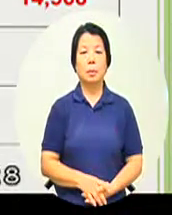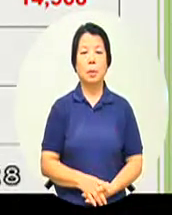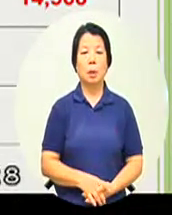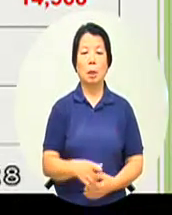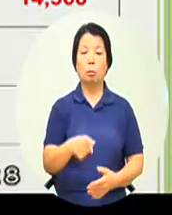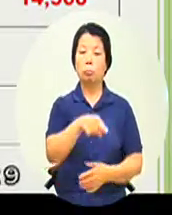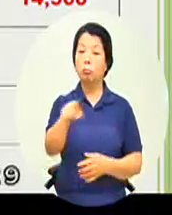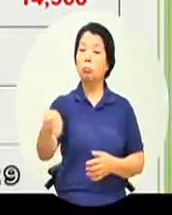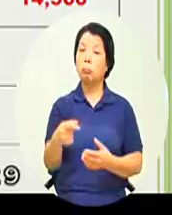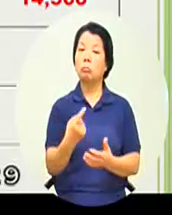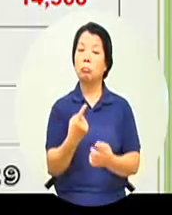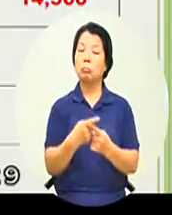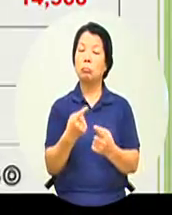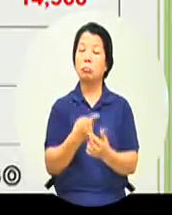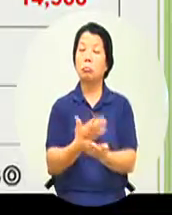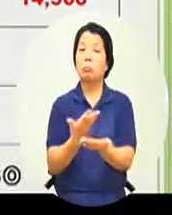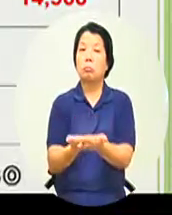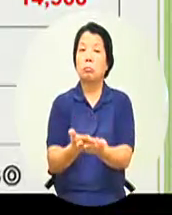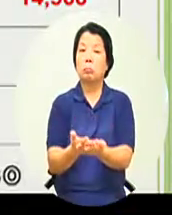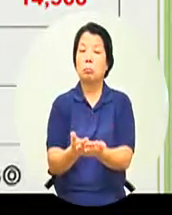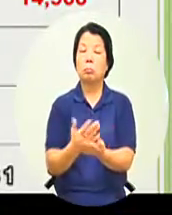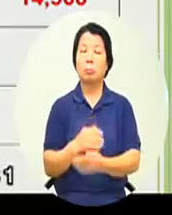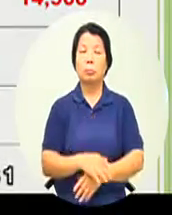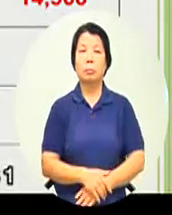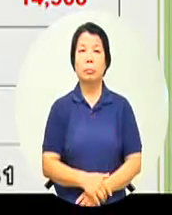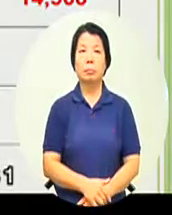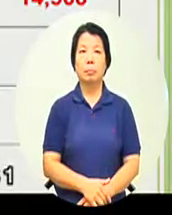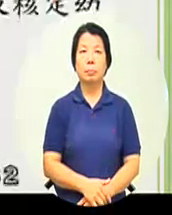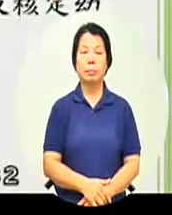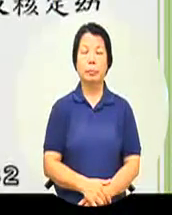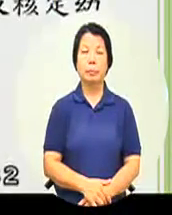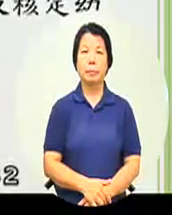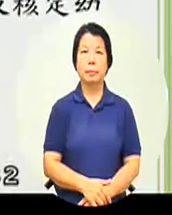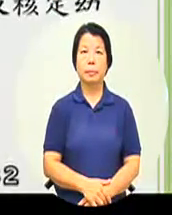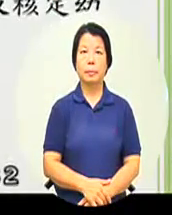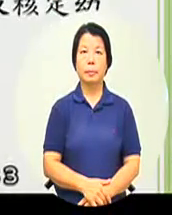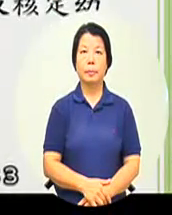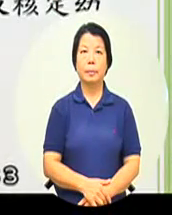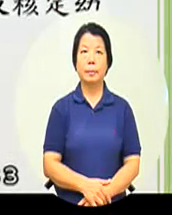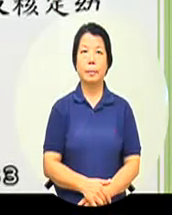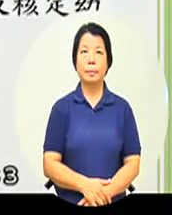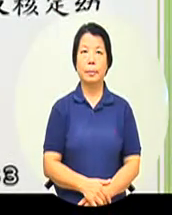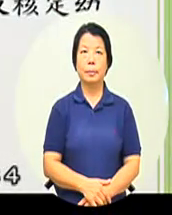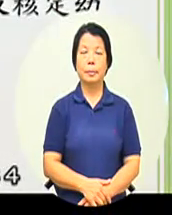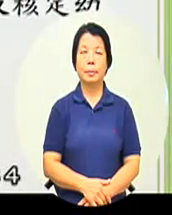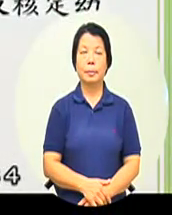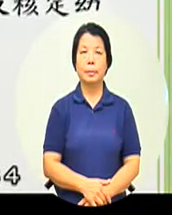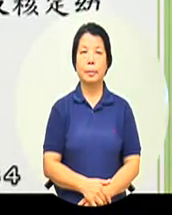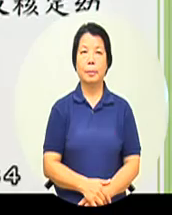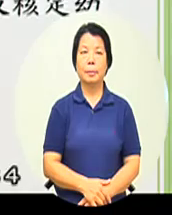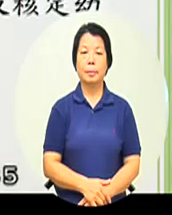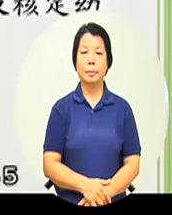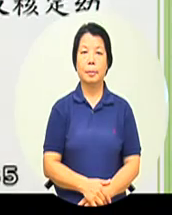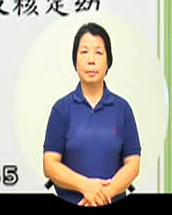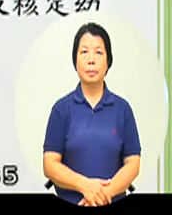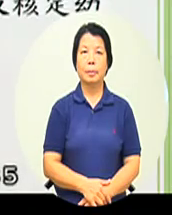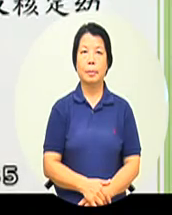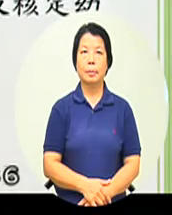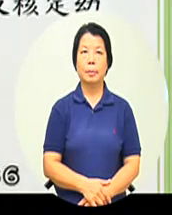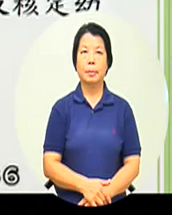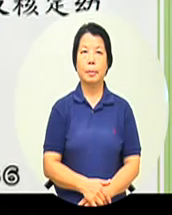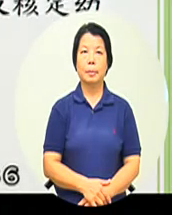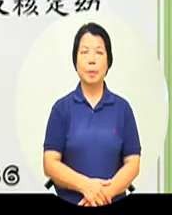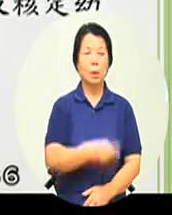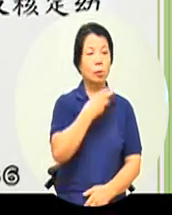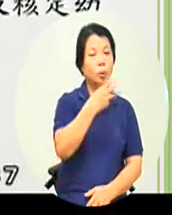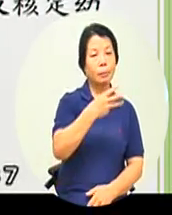去。哦，啊，当然，哦，这就是讲，哦，三月到七岁嘛，哦，